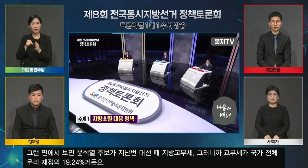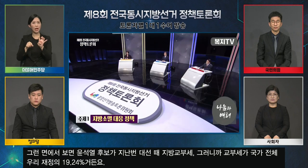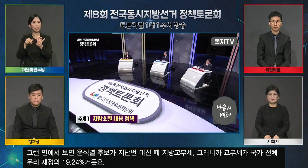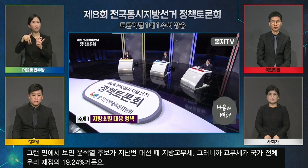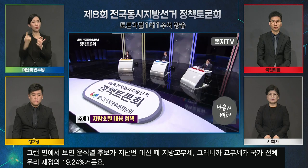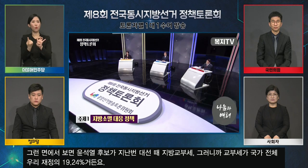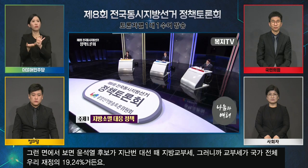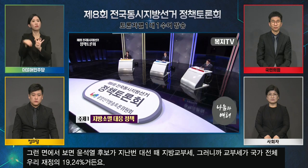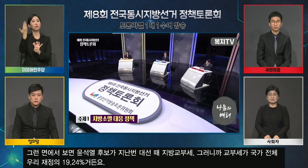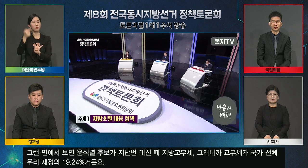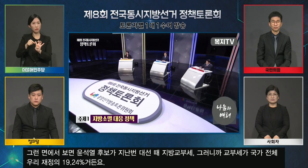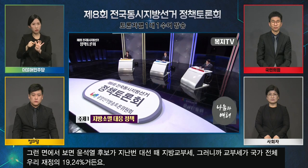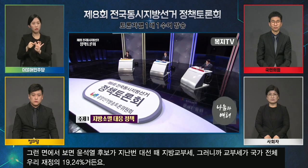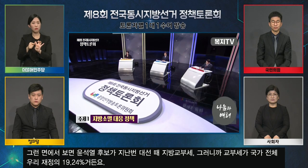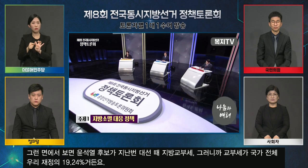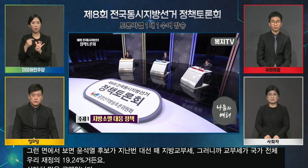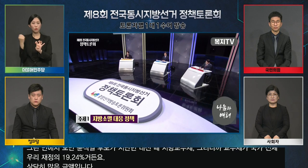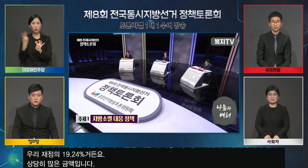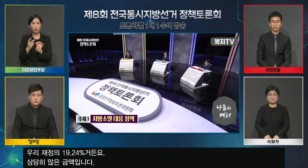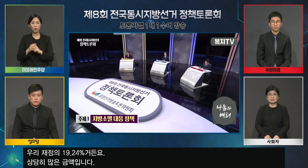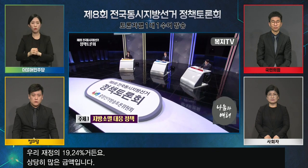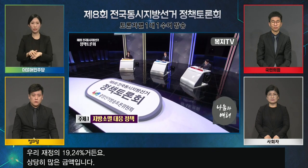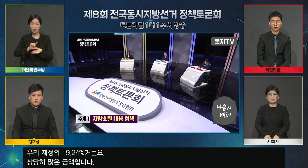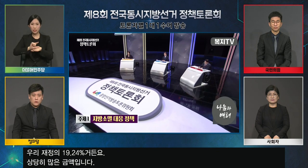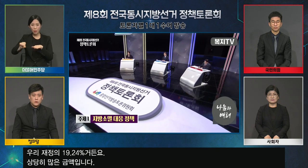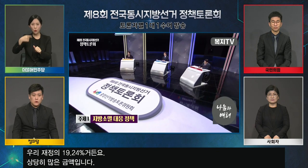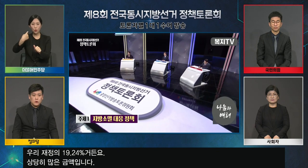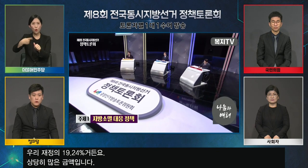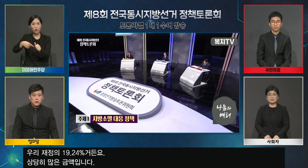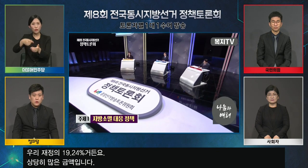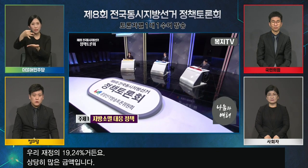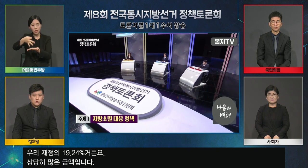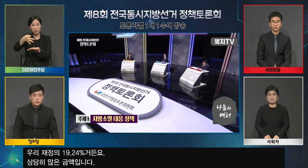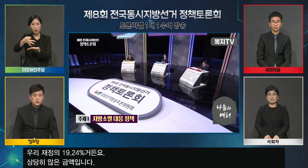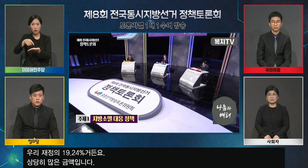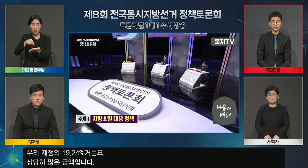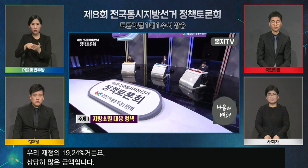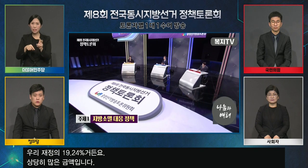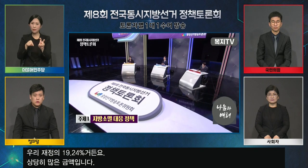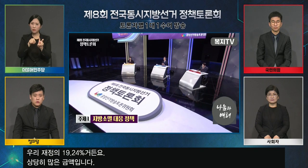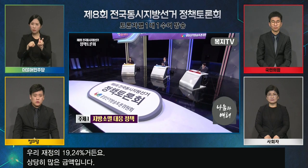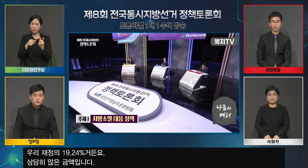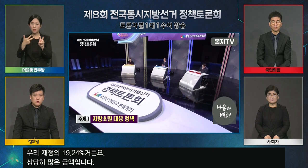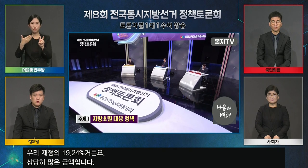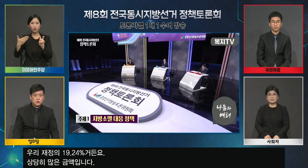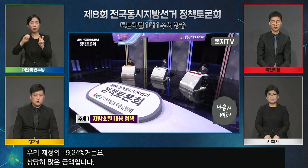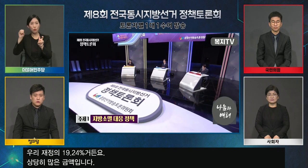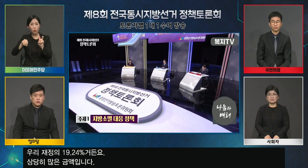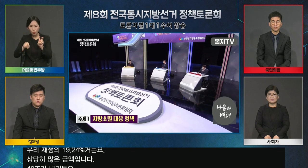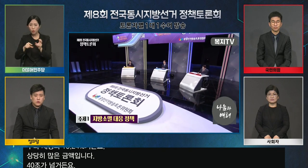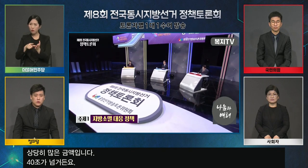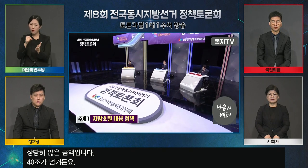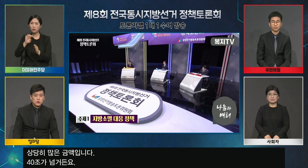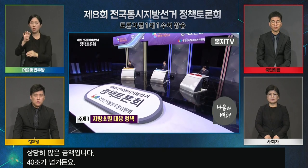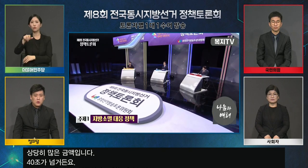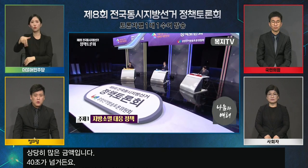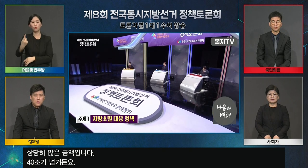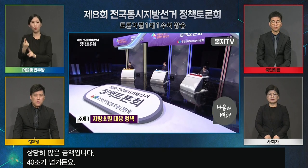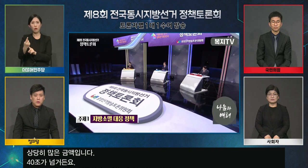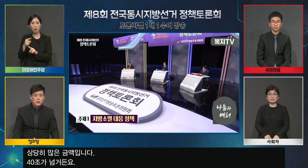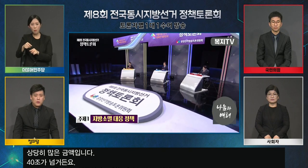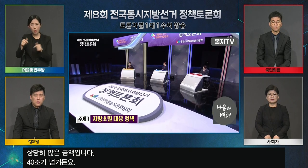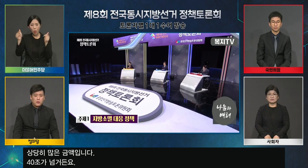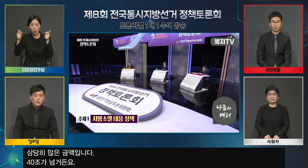그리고 지방교육재정교부금이라고 있는데 20.79% 이것도 40조는 넘습니다. 이걸 깎아가지고 30조